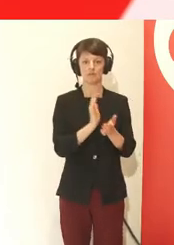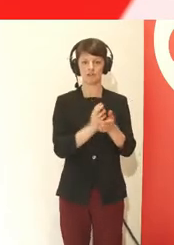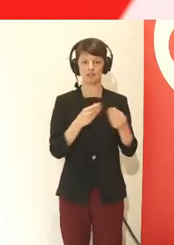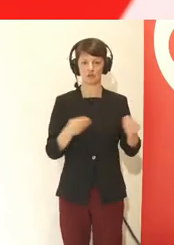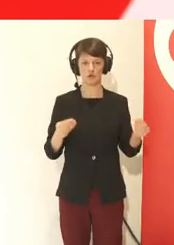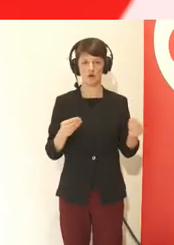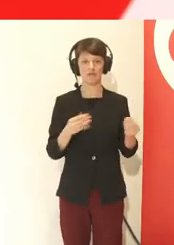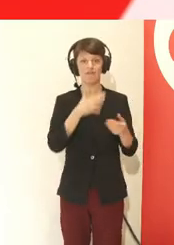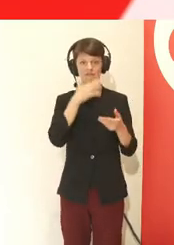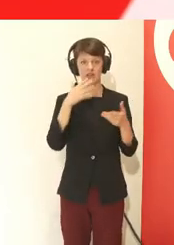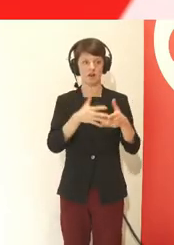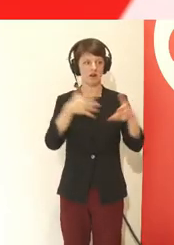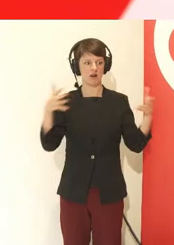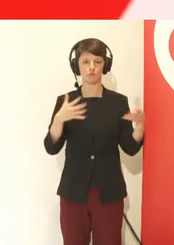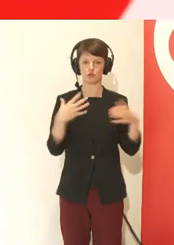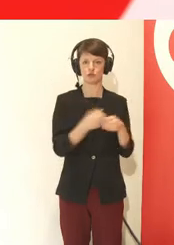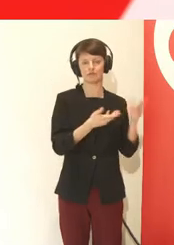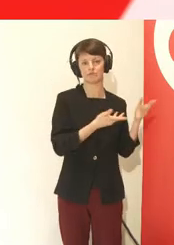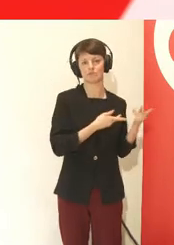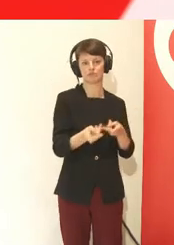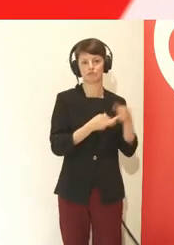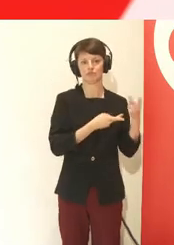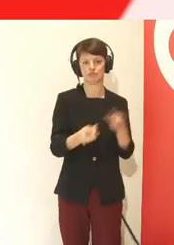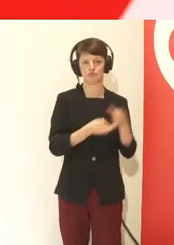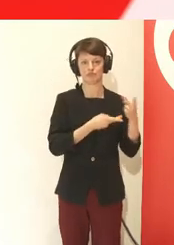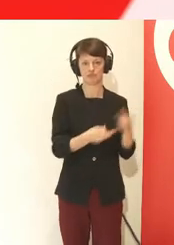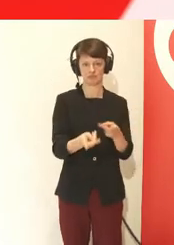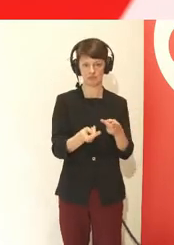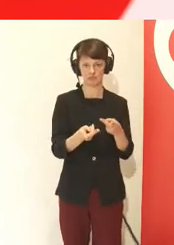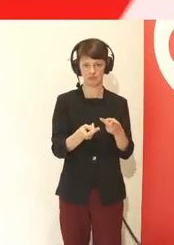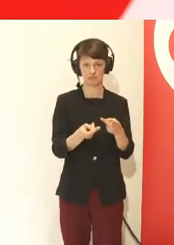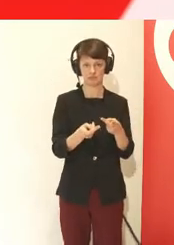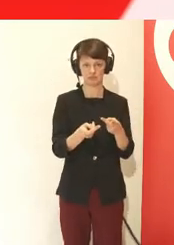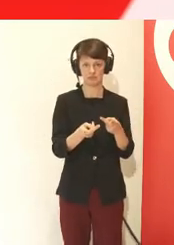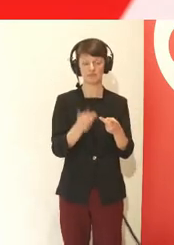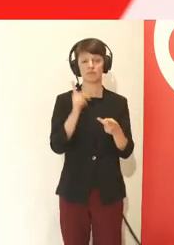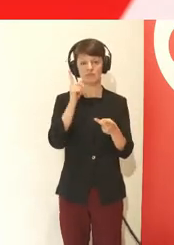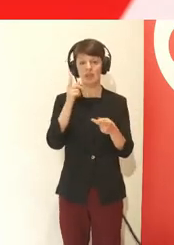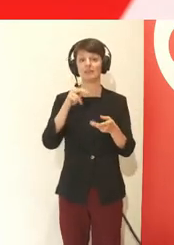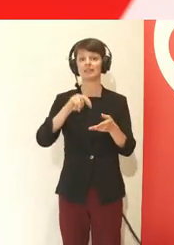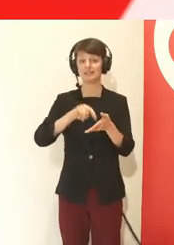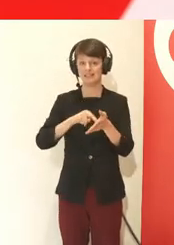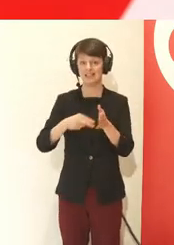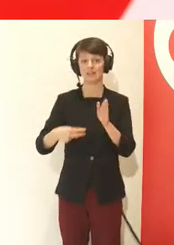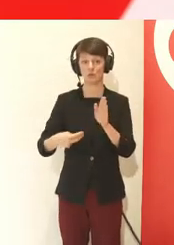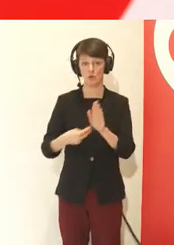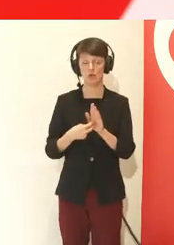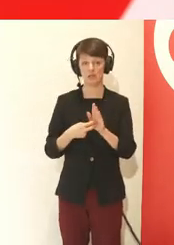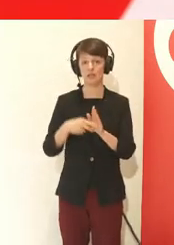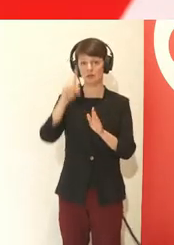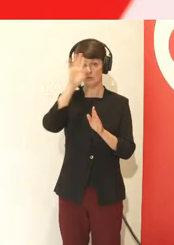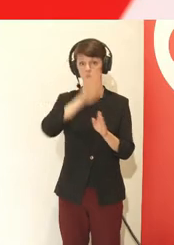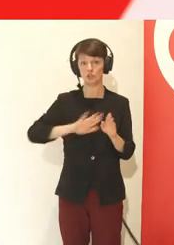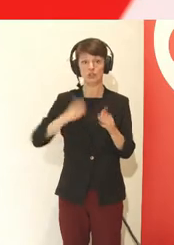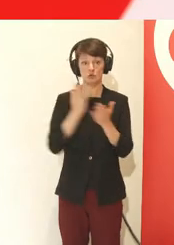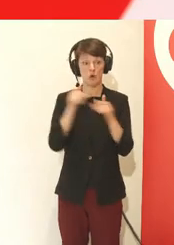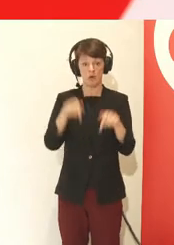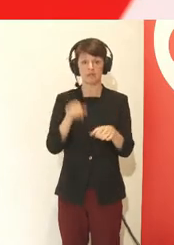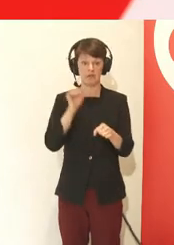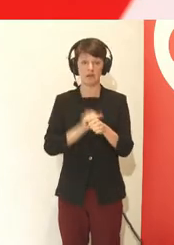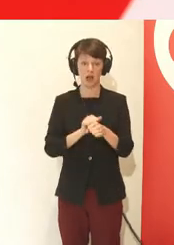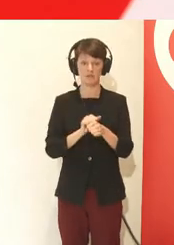großen mengen herbeigeschafft werden und produziert werden muss übrigens mit technologien die deutschland schon heute kann